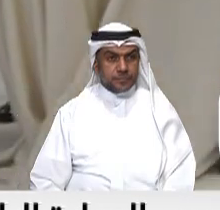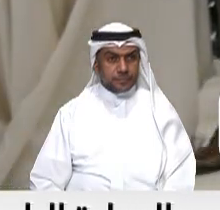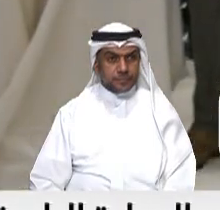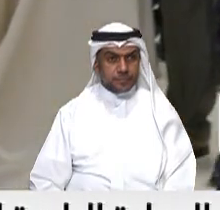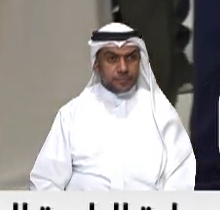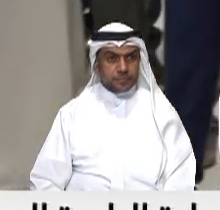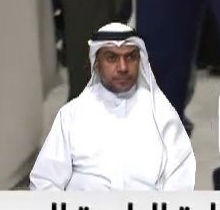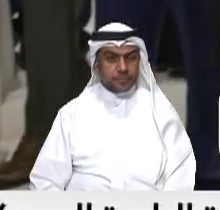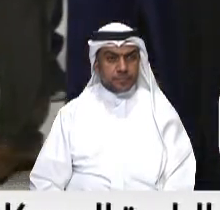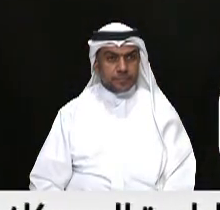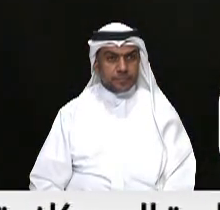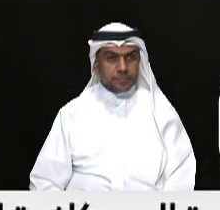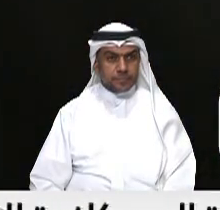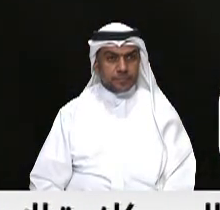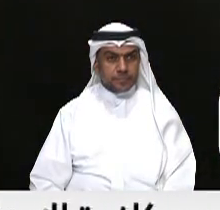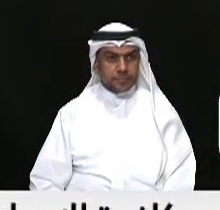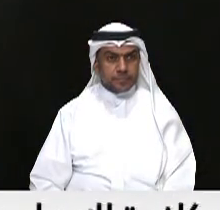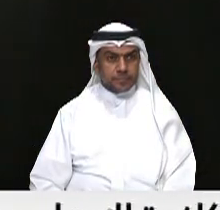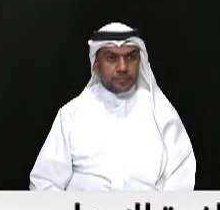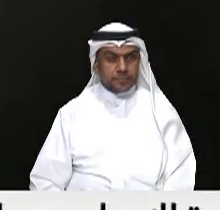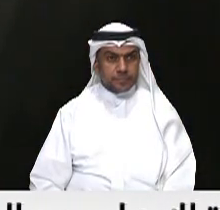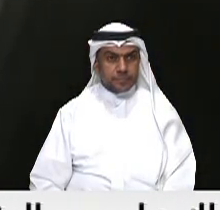الارهاب ان